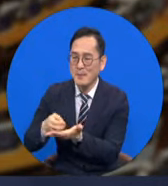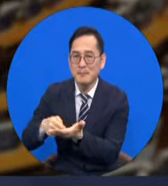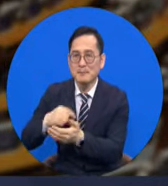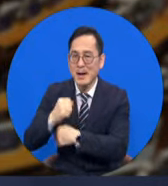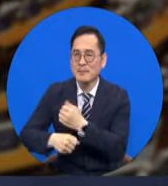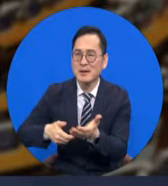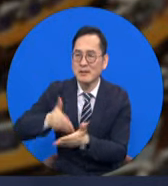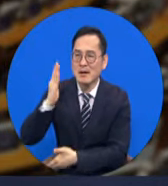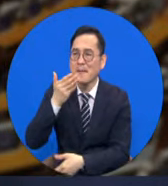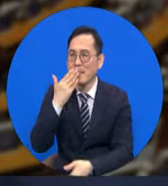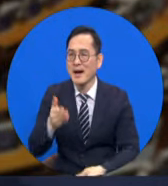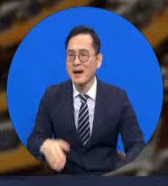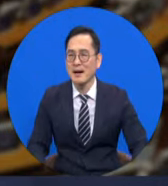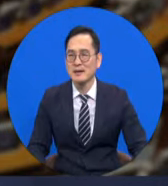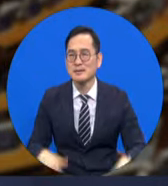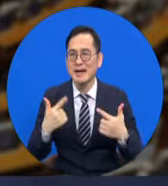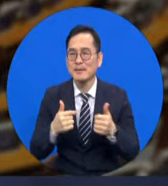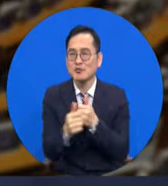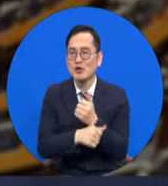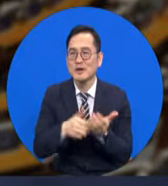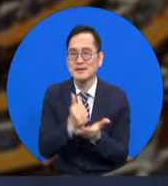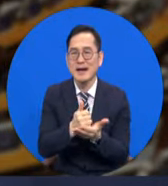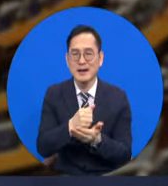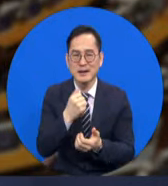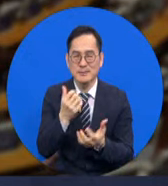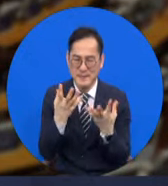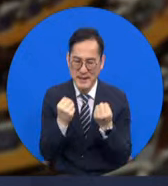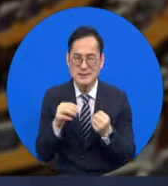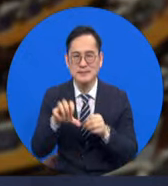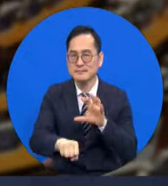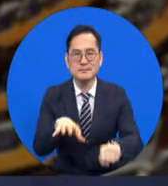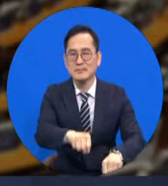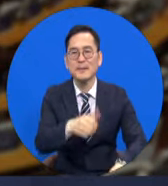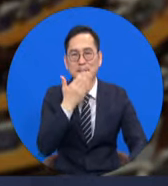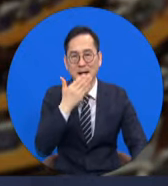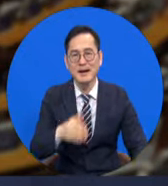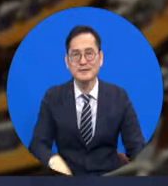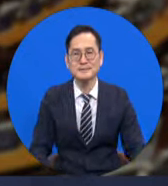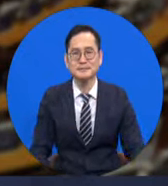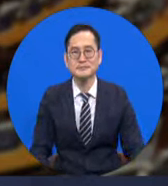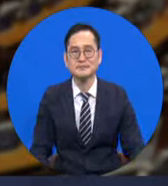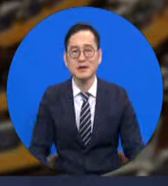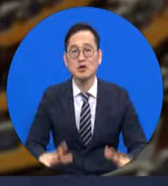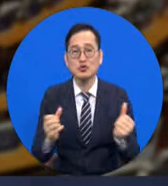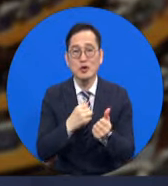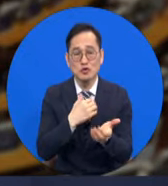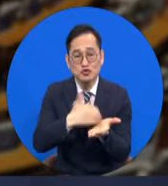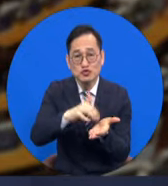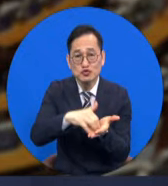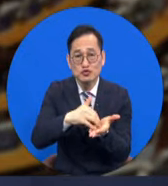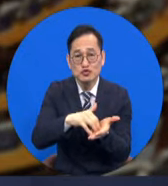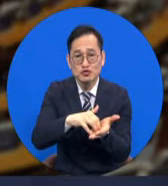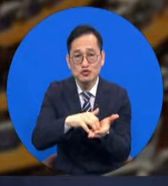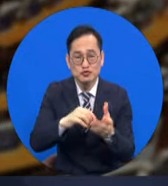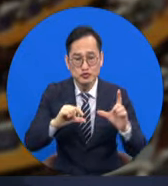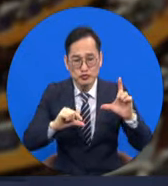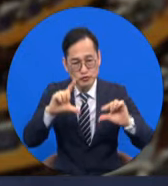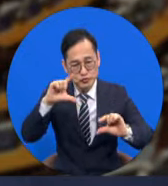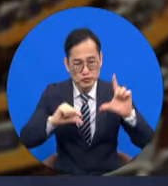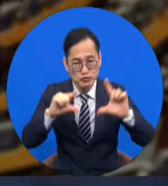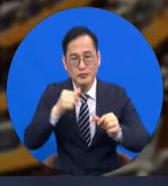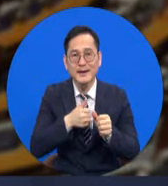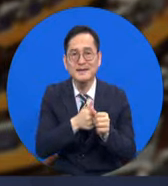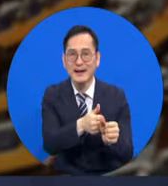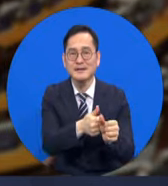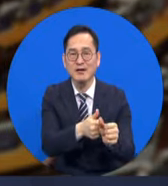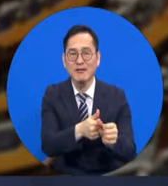있습니다. 그렇기 때문에 의석별 어떤 정당이 얼마만큼 의석을 확보하는지가 국회 권력에서